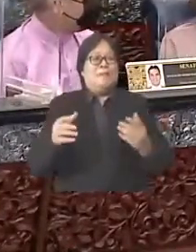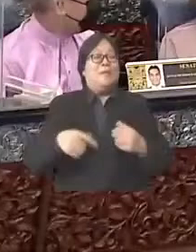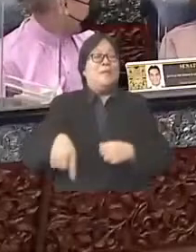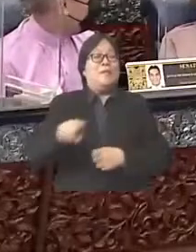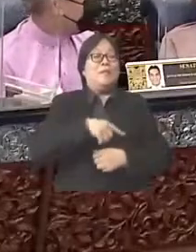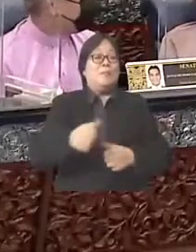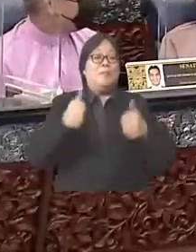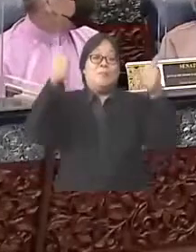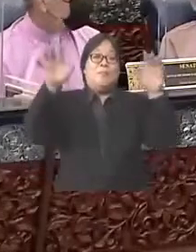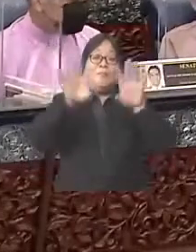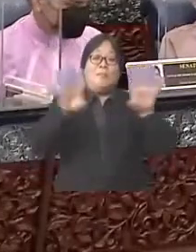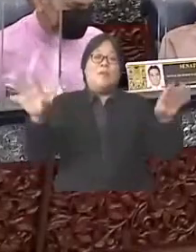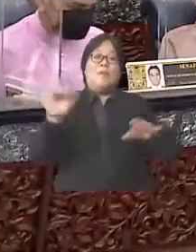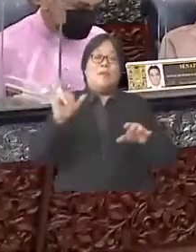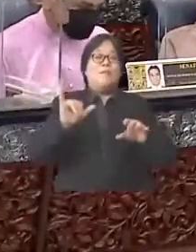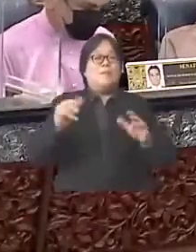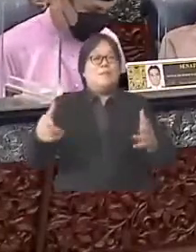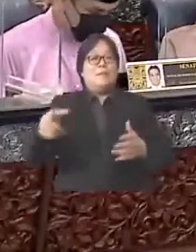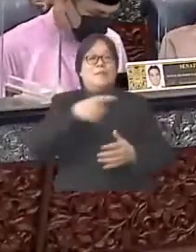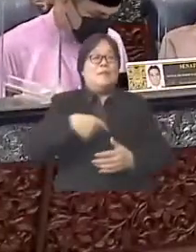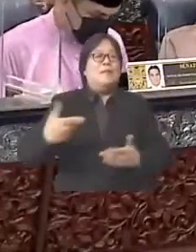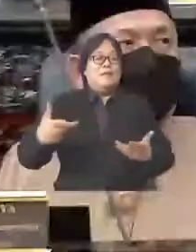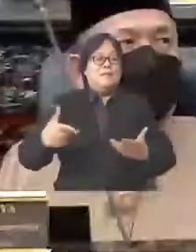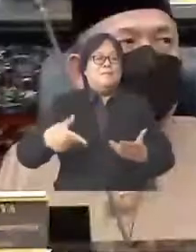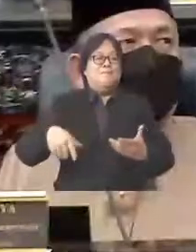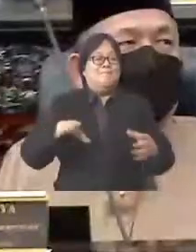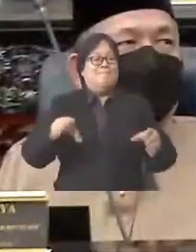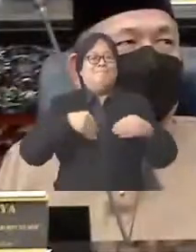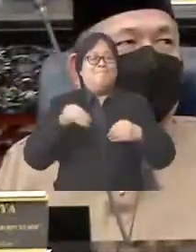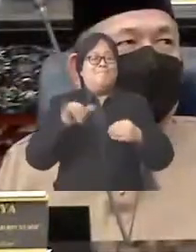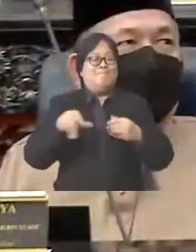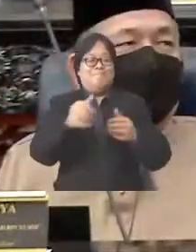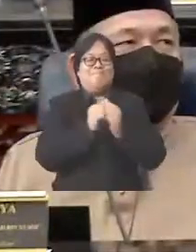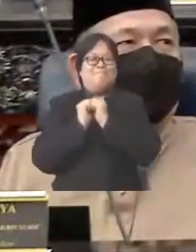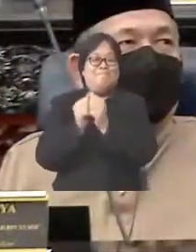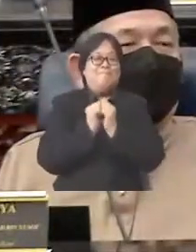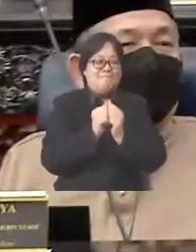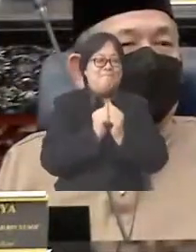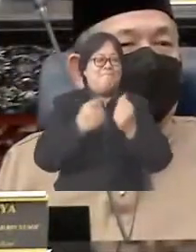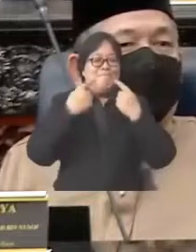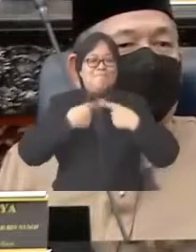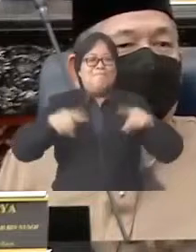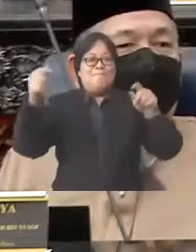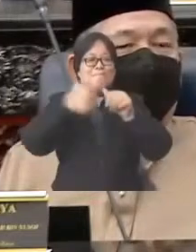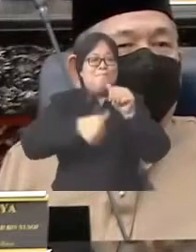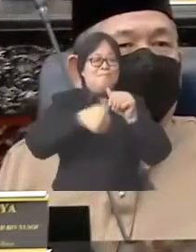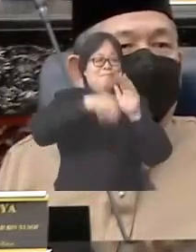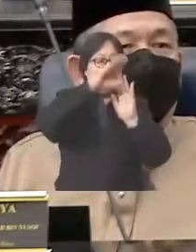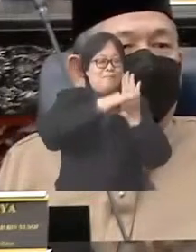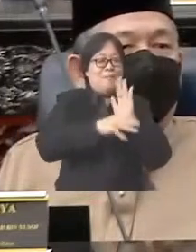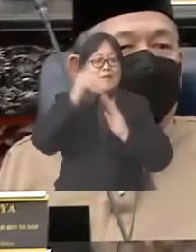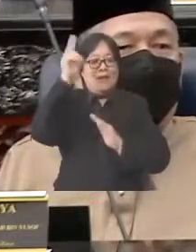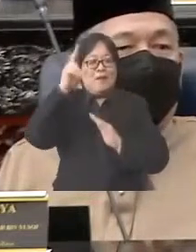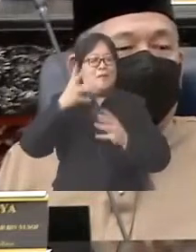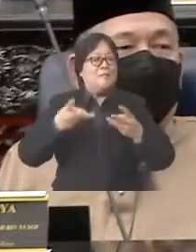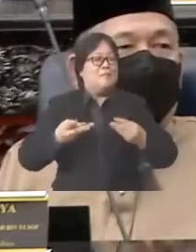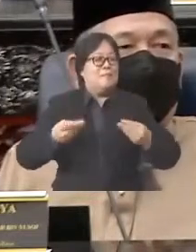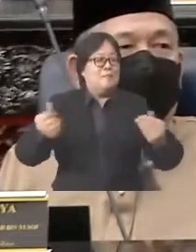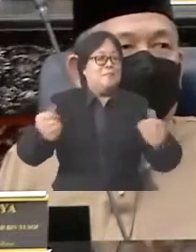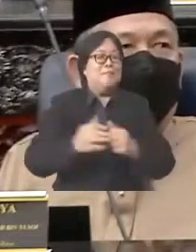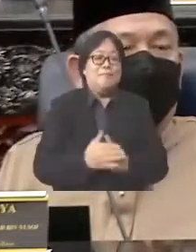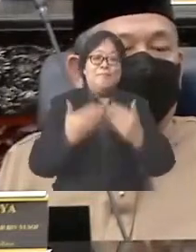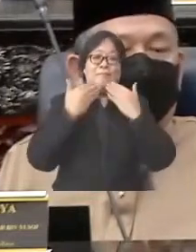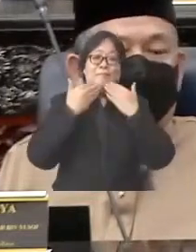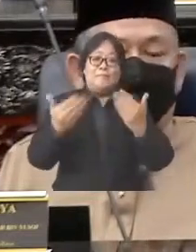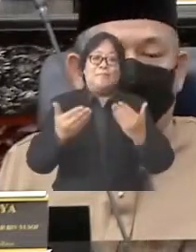anggota-anggota barisan harapan juga disambut keringat sukarelawan telah sama-sama menjadikan setiap legenda kerajaan dengan berkesan